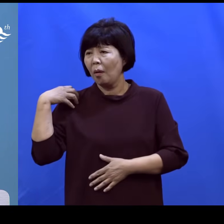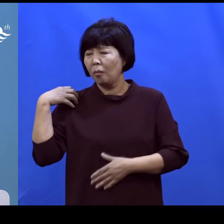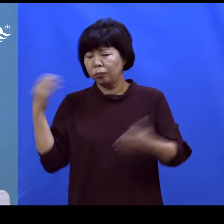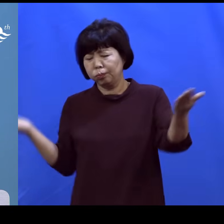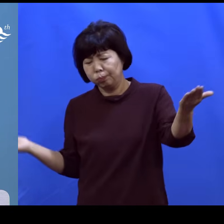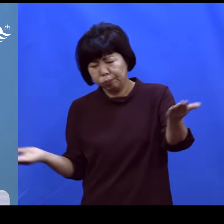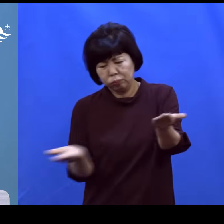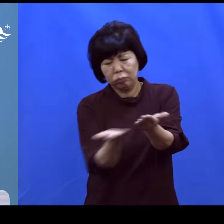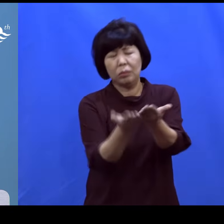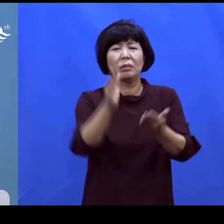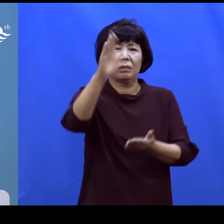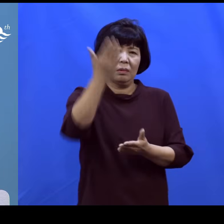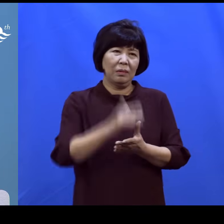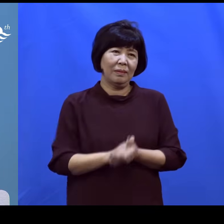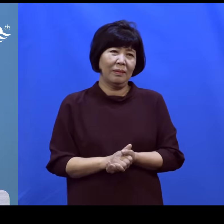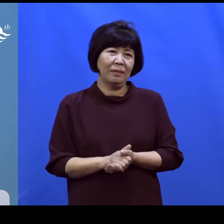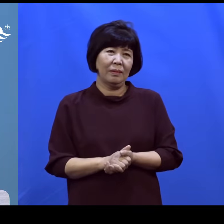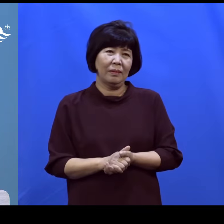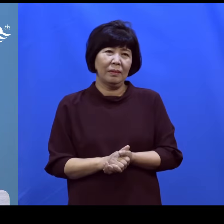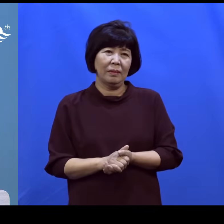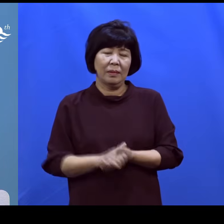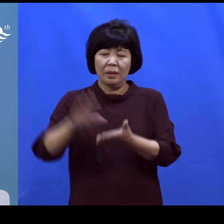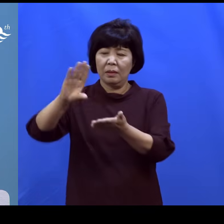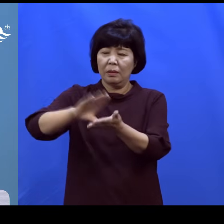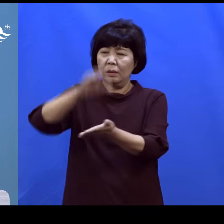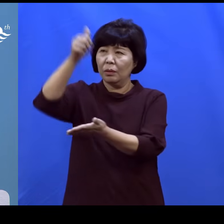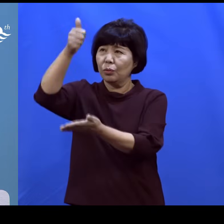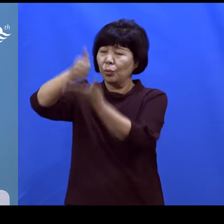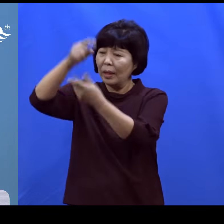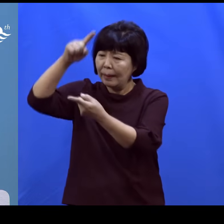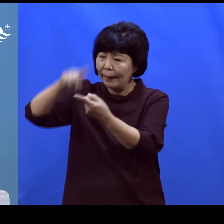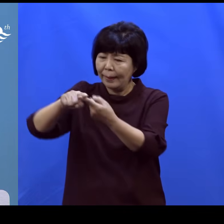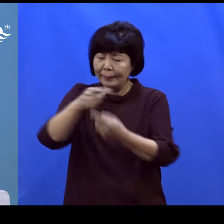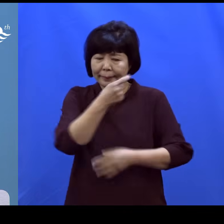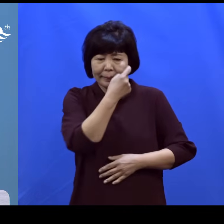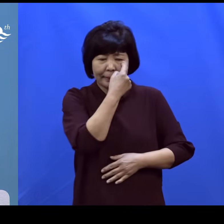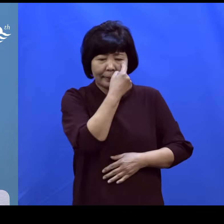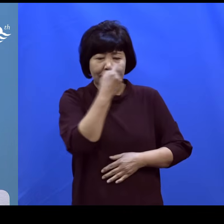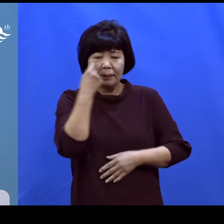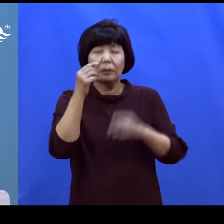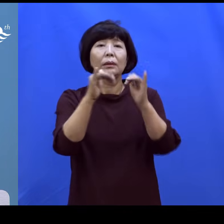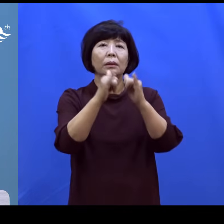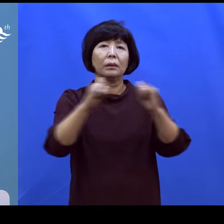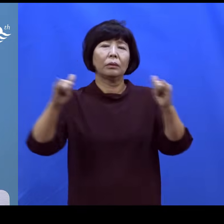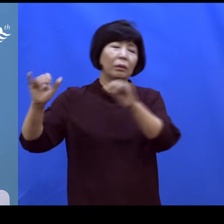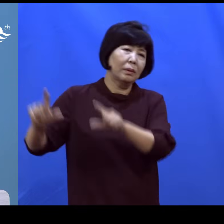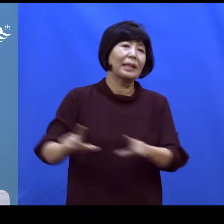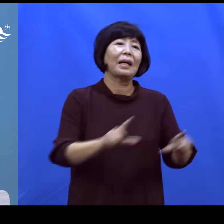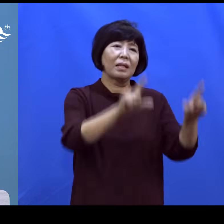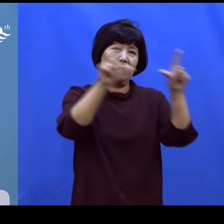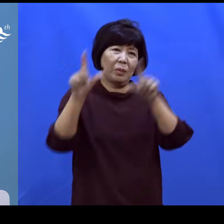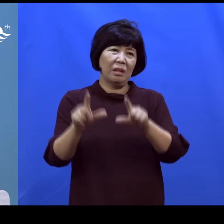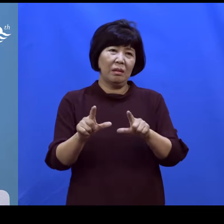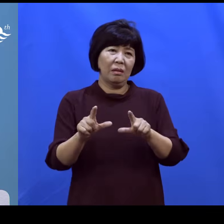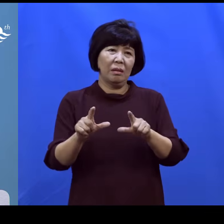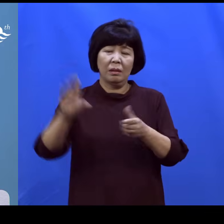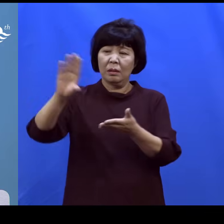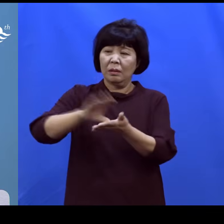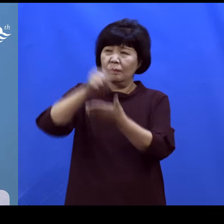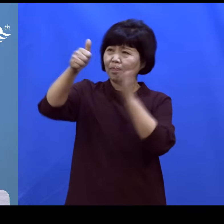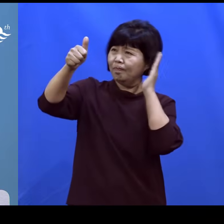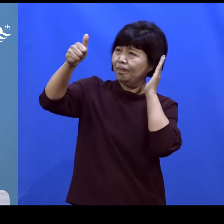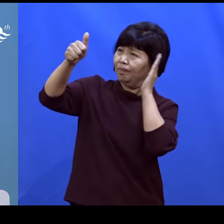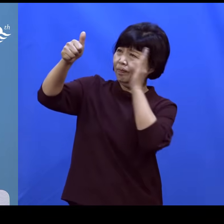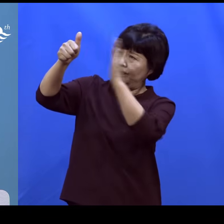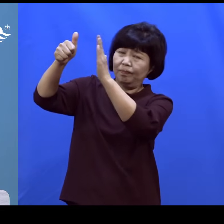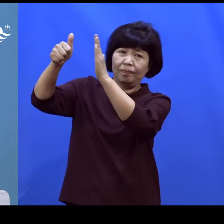끊임없이 세례 요한은 그리스도의 증인이 된다는 거예요. 증인으로 살았다는 것입니다. 그리스도에게로 시선을 주목하게